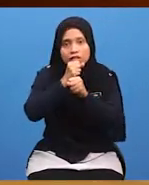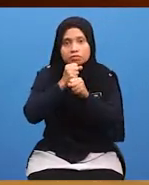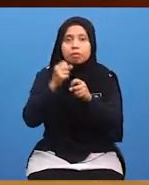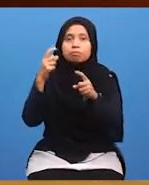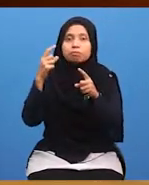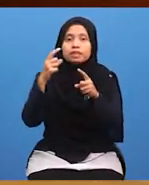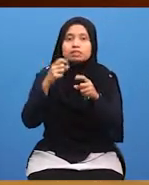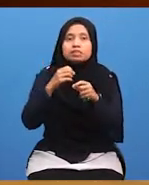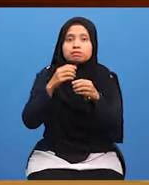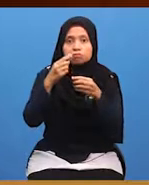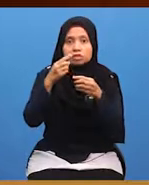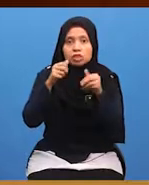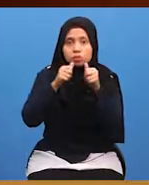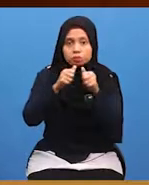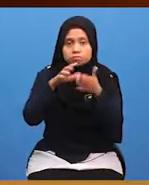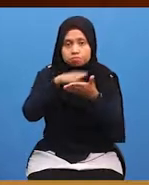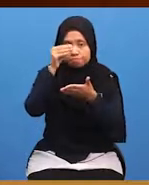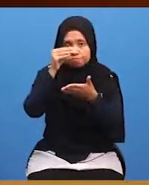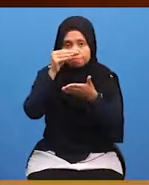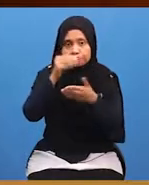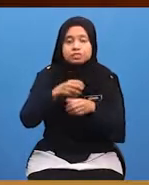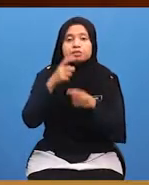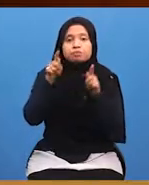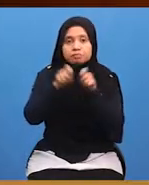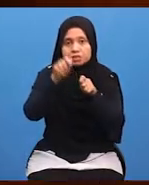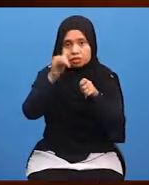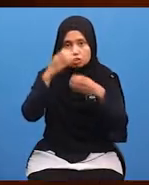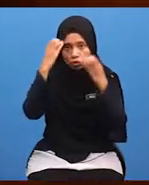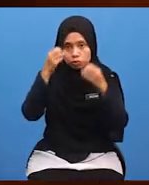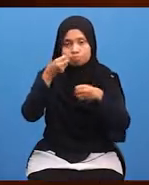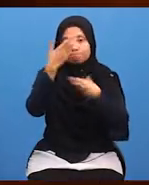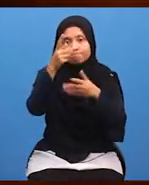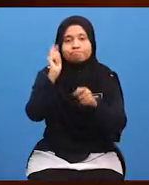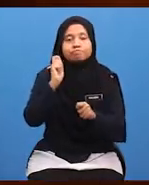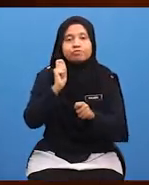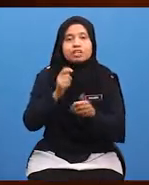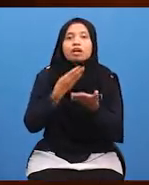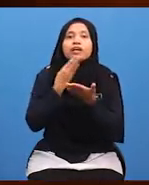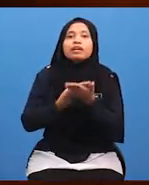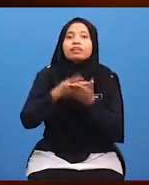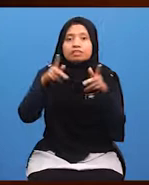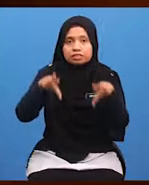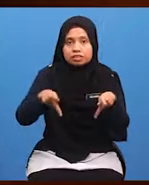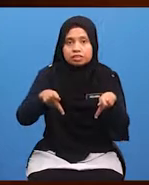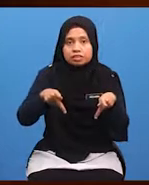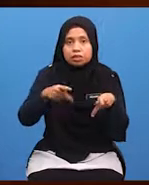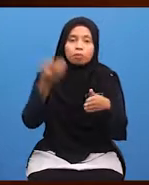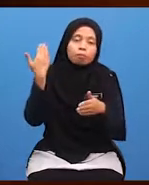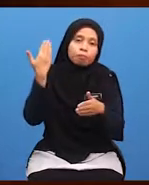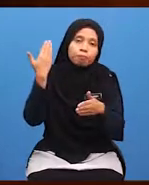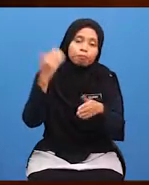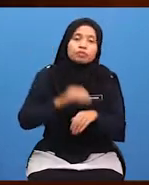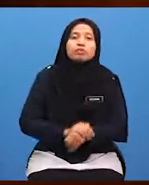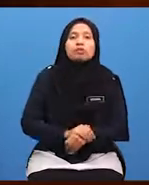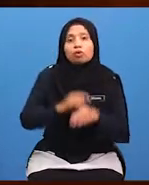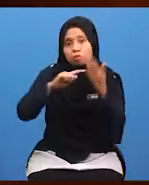objektif pembelajaran seperti yang cikgu nyatakan tadi. Baiklah para pelajar, sebagai pendahuluan untuk tajuk